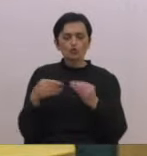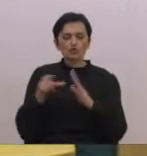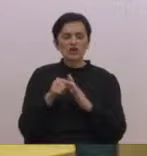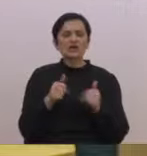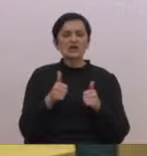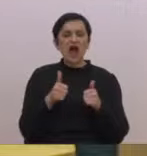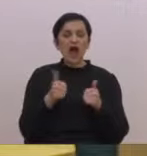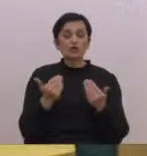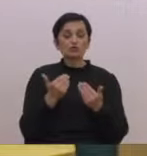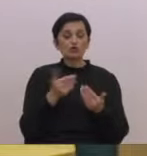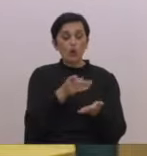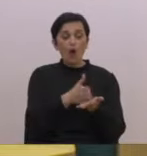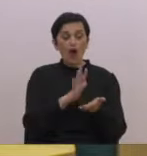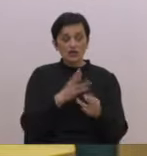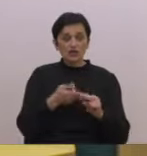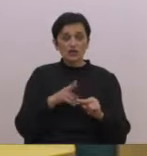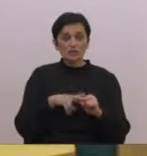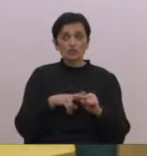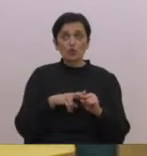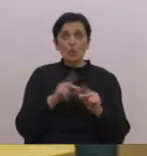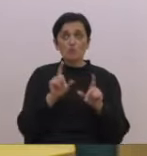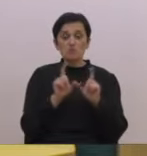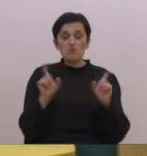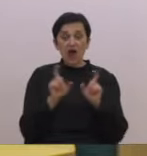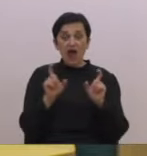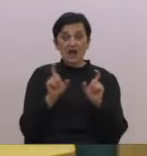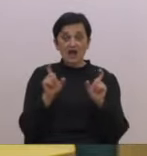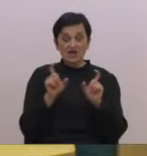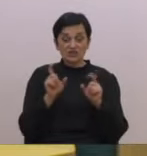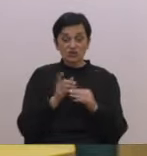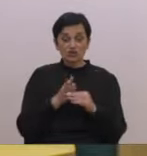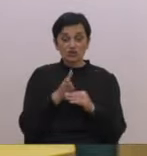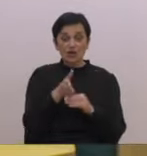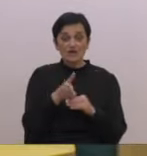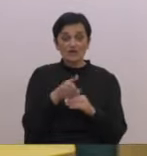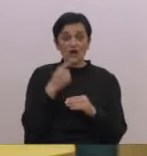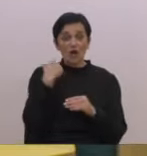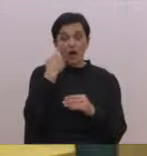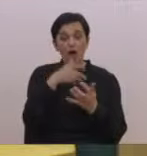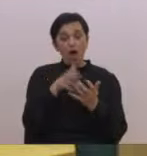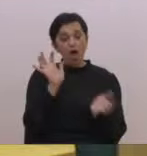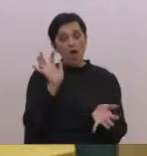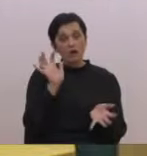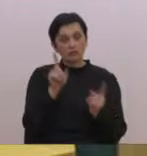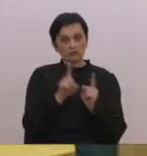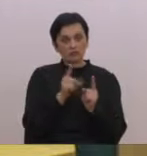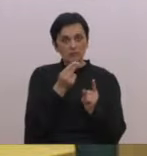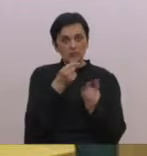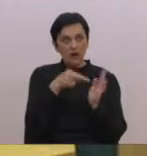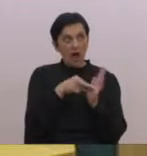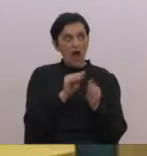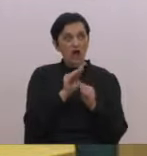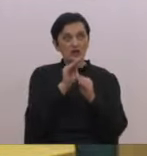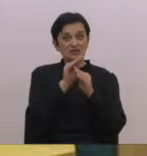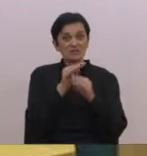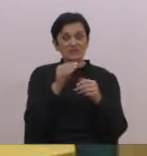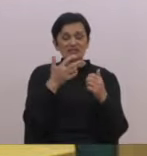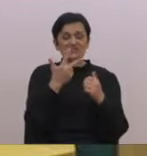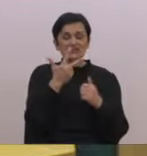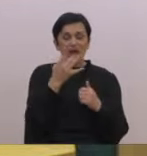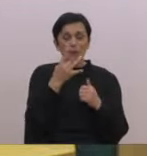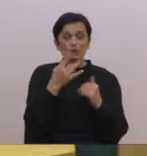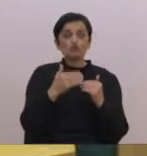schoreba, romararis, akimitom. Magazia și rom, șevedit, iri darcea ghia imhila pasebia. Sașolut, samot, ghier